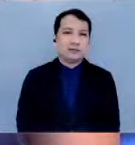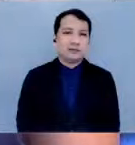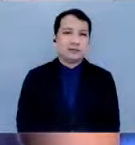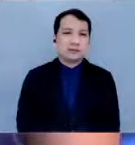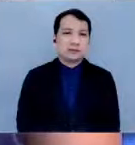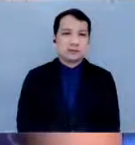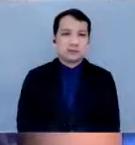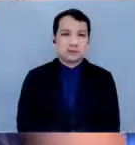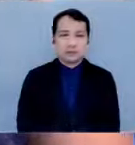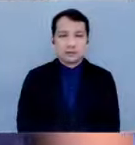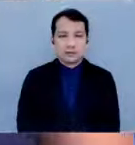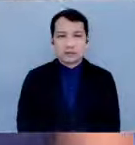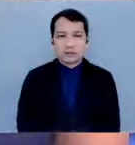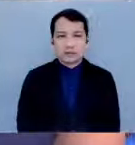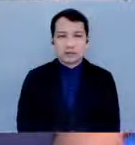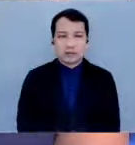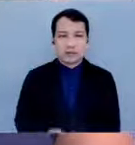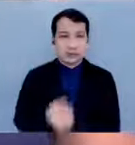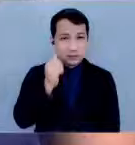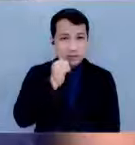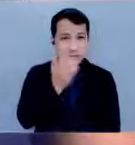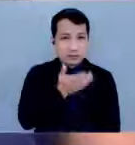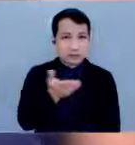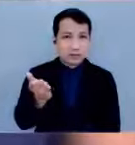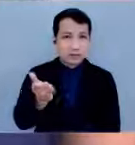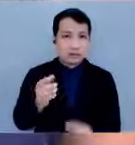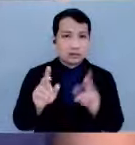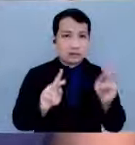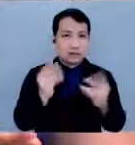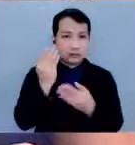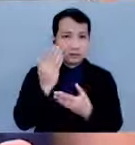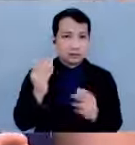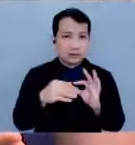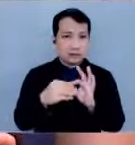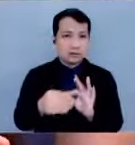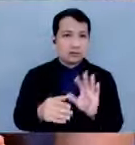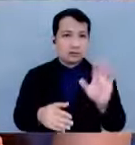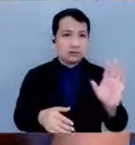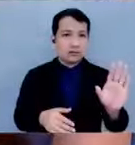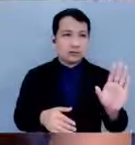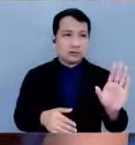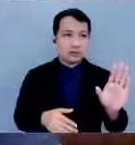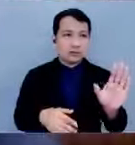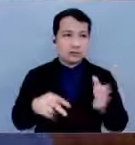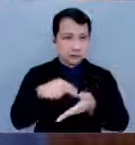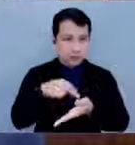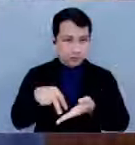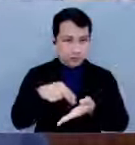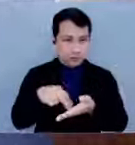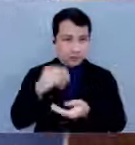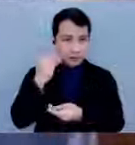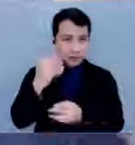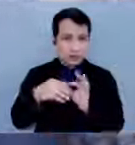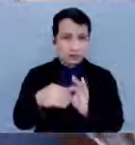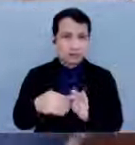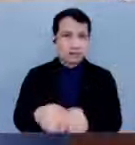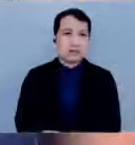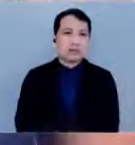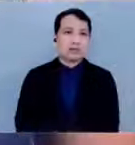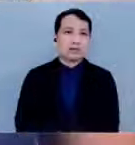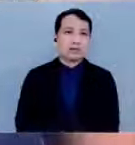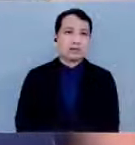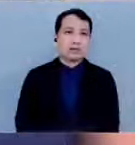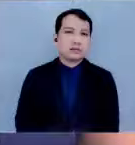Ayan, lalo na yung mga babae sa iba't ibang larangan, tulad na lang sa... Pagsasayaw, of course! Naku, napakadami dyan